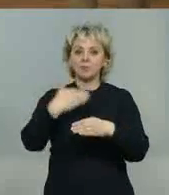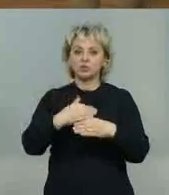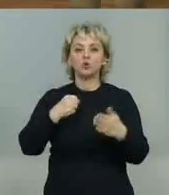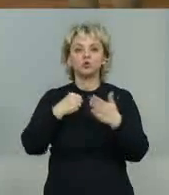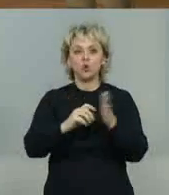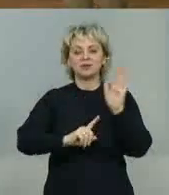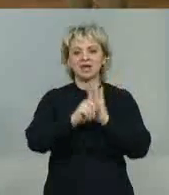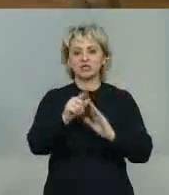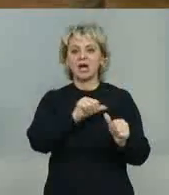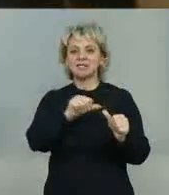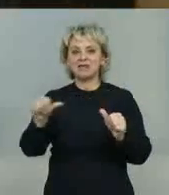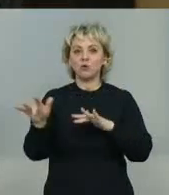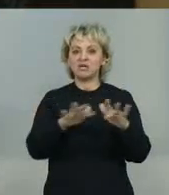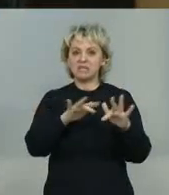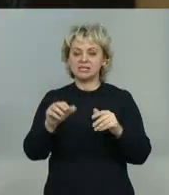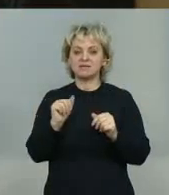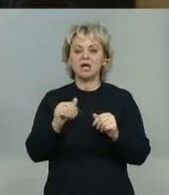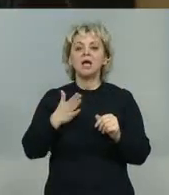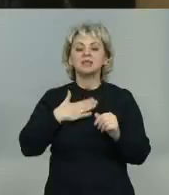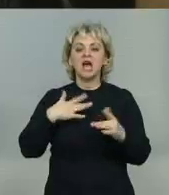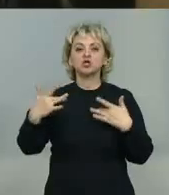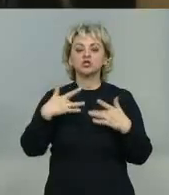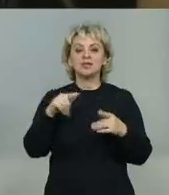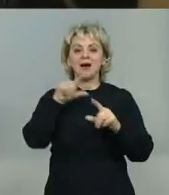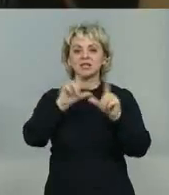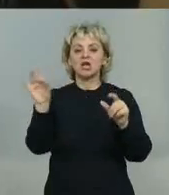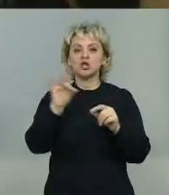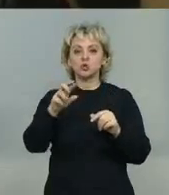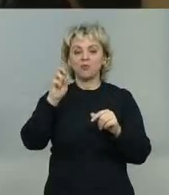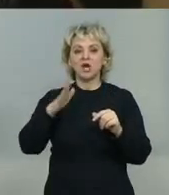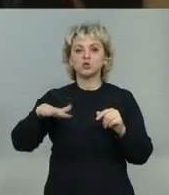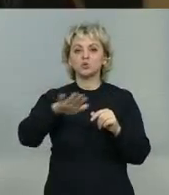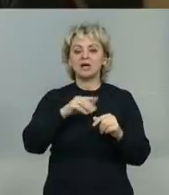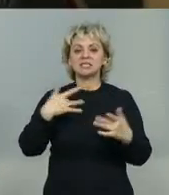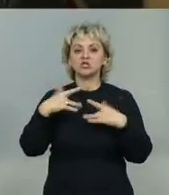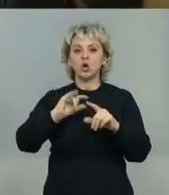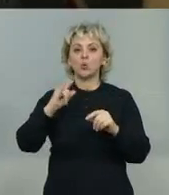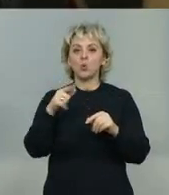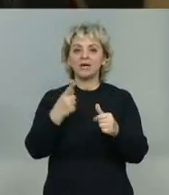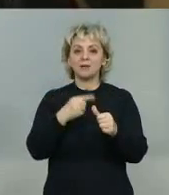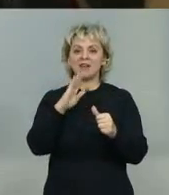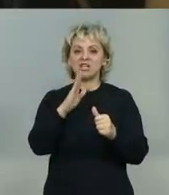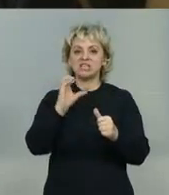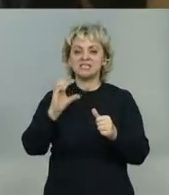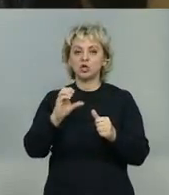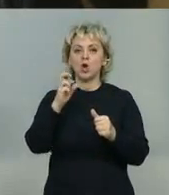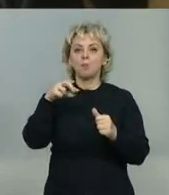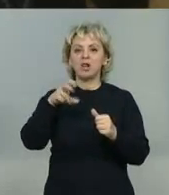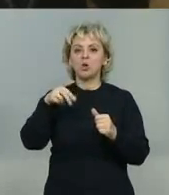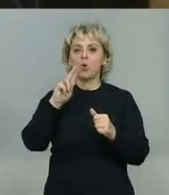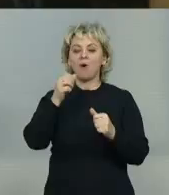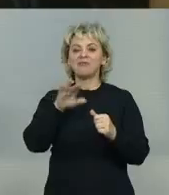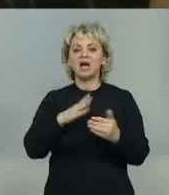представление до начала основного действа. Наш театр, Ростовский государственный театр кукол имени Владимира Сергеевича